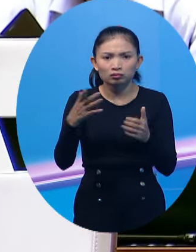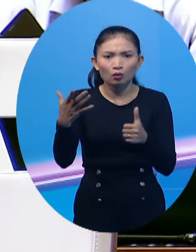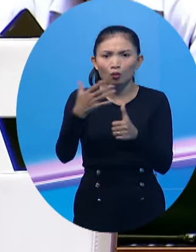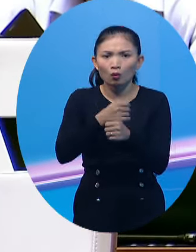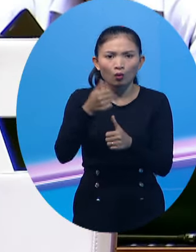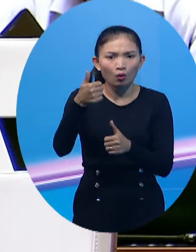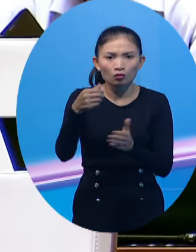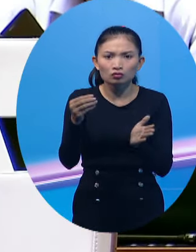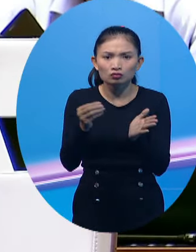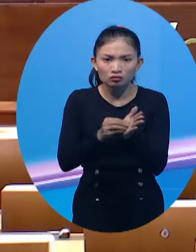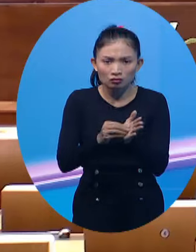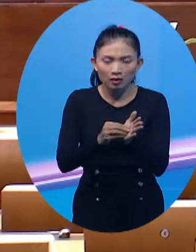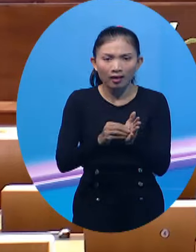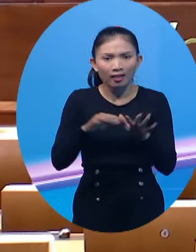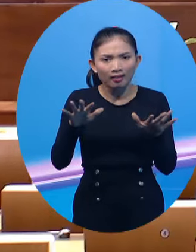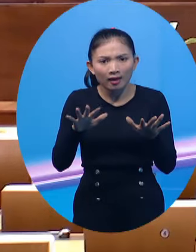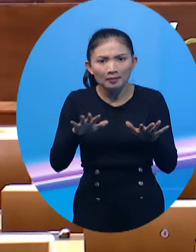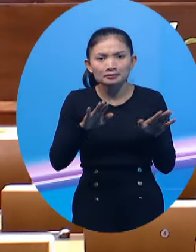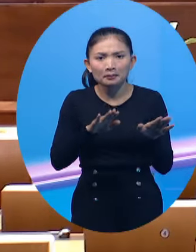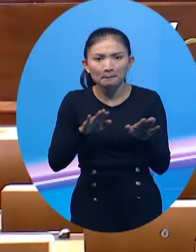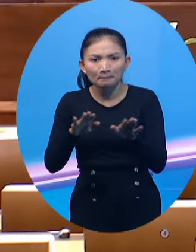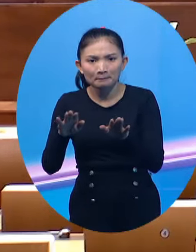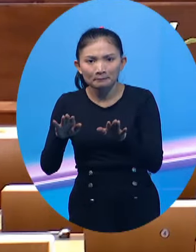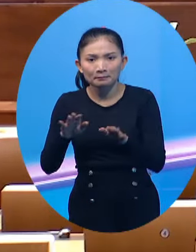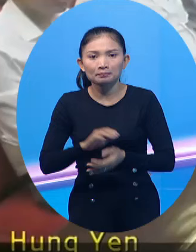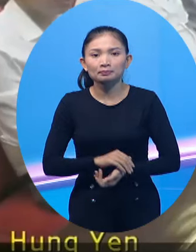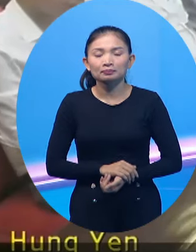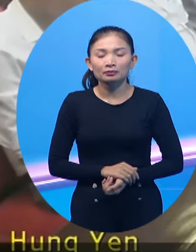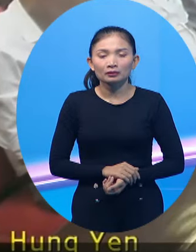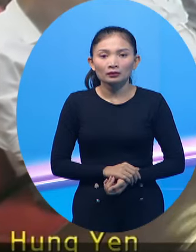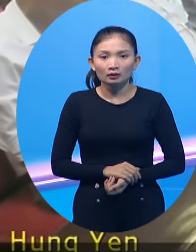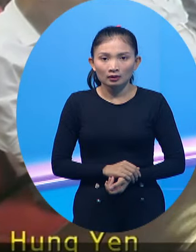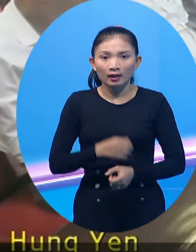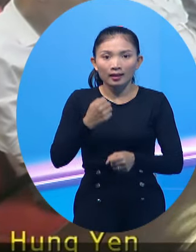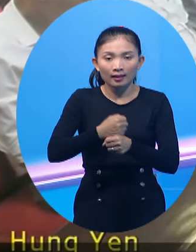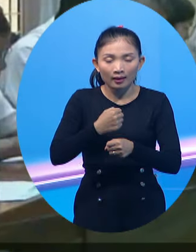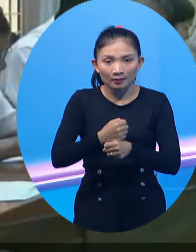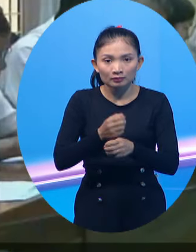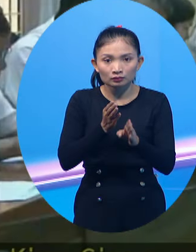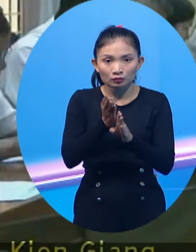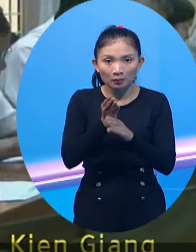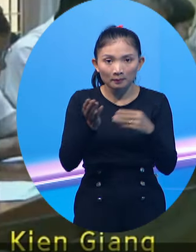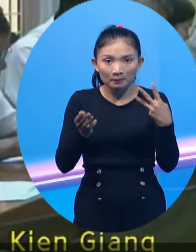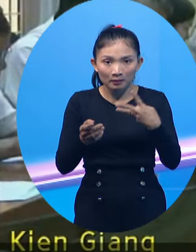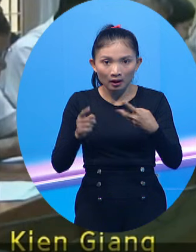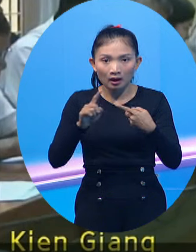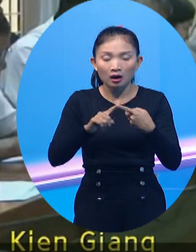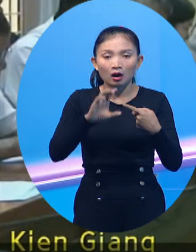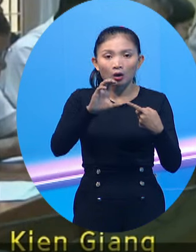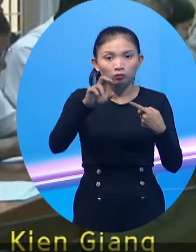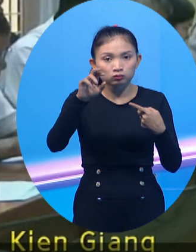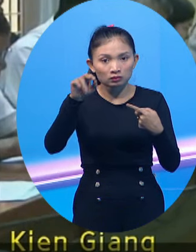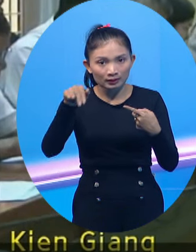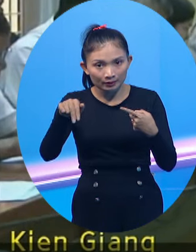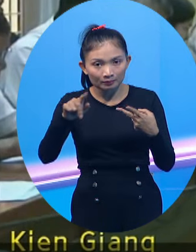trong sáng nay các đại biểu tiến hành chất vấn nhóm vấn đề thứ nhất liên quan đến ba lĩnh vực công thương nông nghiệp và phát triển nông thôn và văn hóa thể thao du